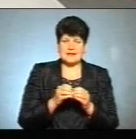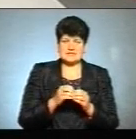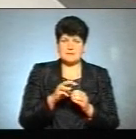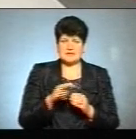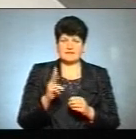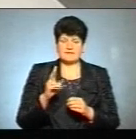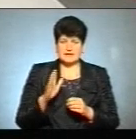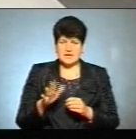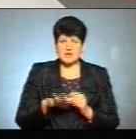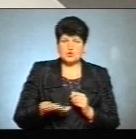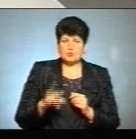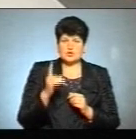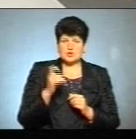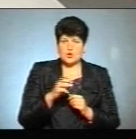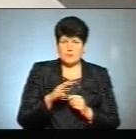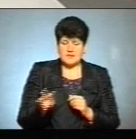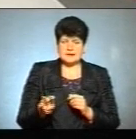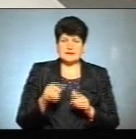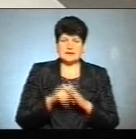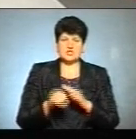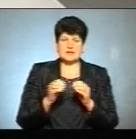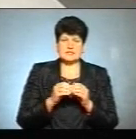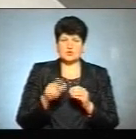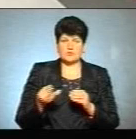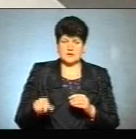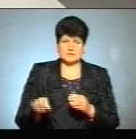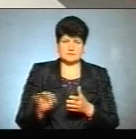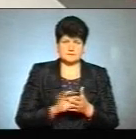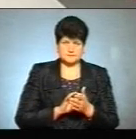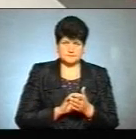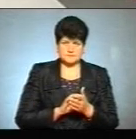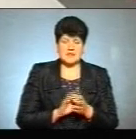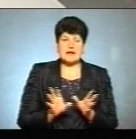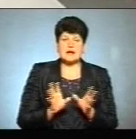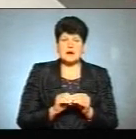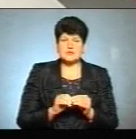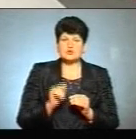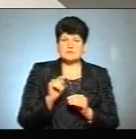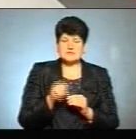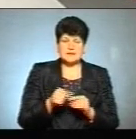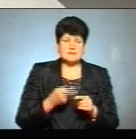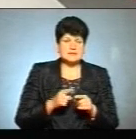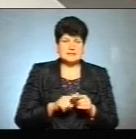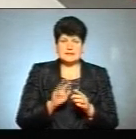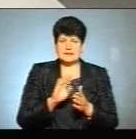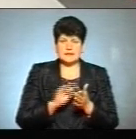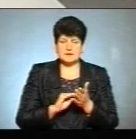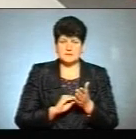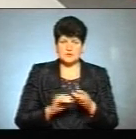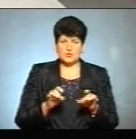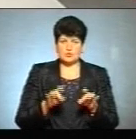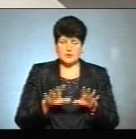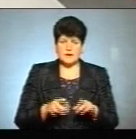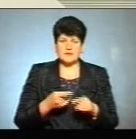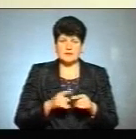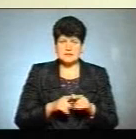якщо площа 100 метрів, значить 10 чоловік одночасно. Разом з тим, це не прописано в постанові, але це